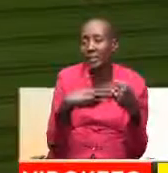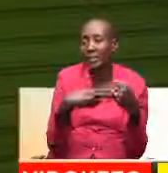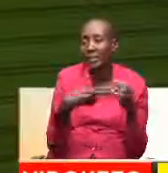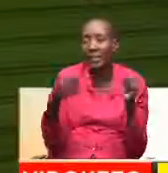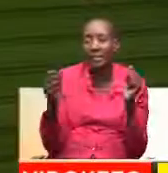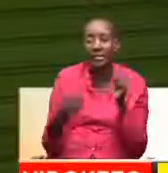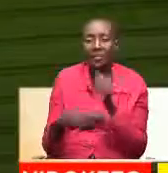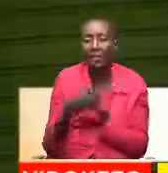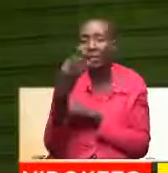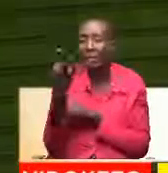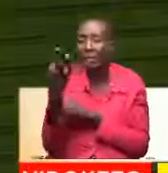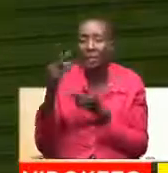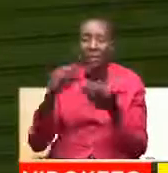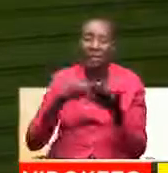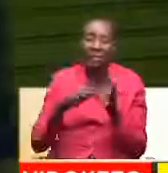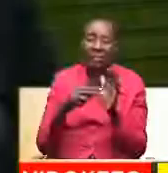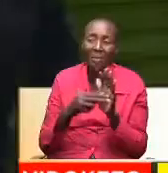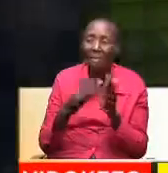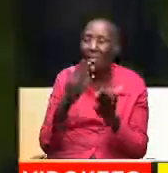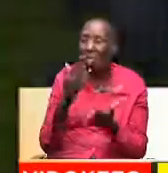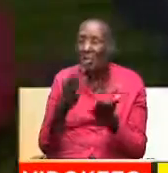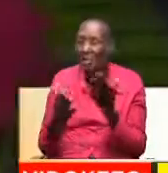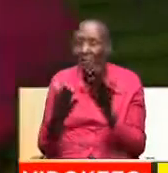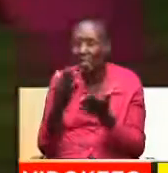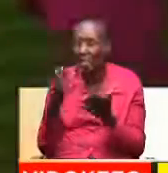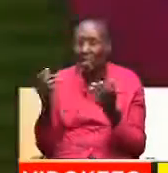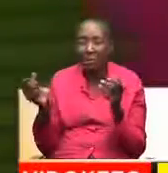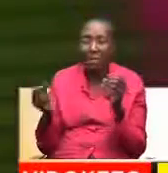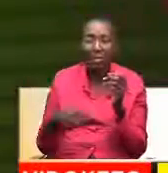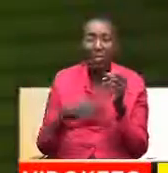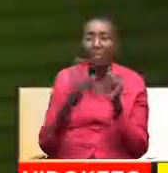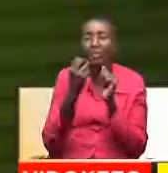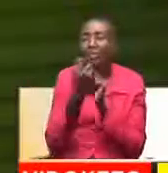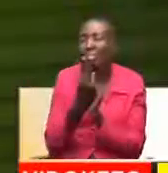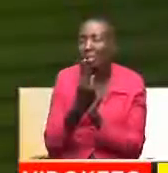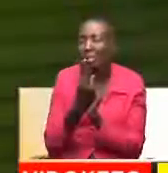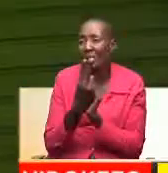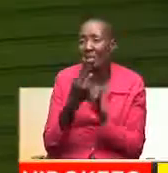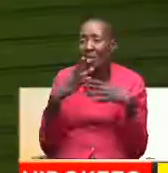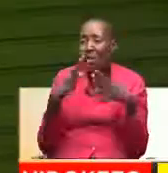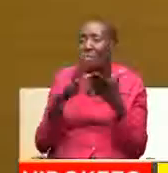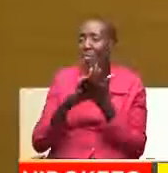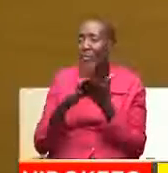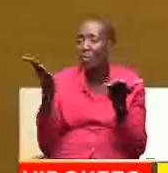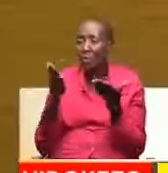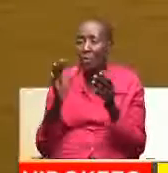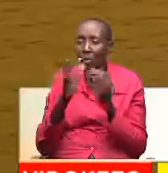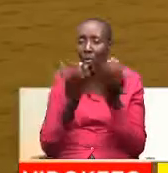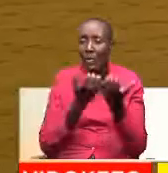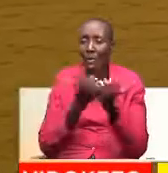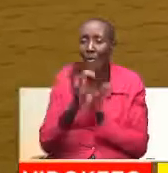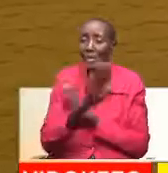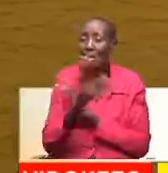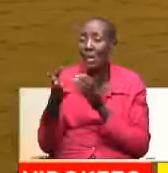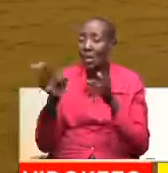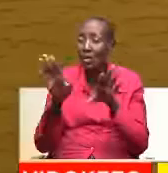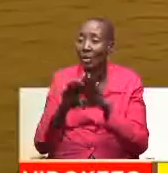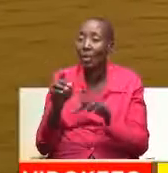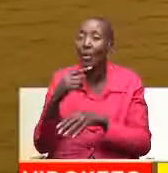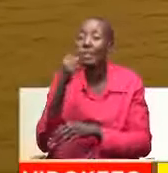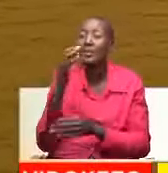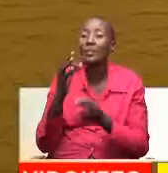3. Kwa hivyo tukifika mwezi wa Disemba nikuwa ni watu wengi watakuwa wamefunga biashara. Wanyoike anasema endapo